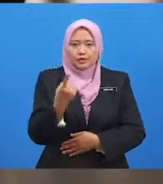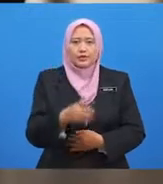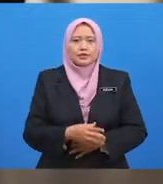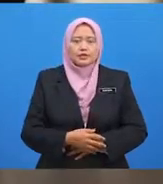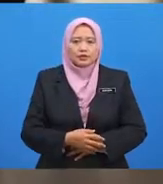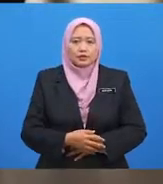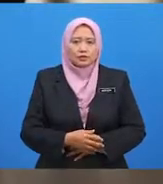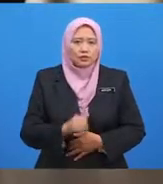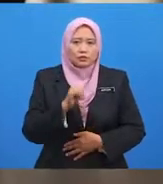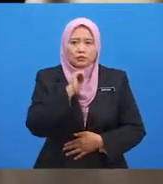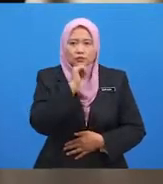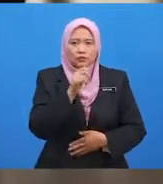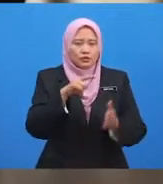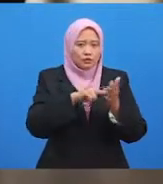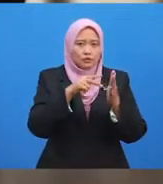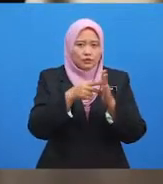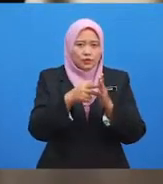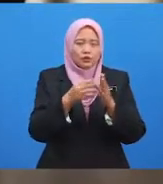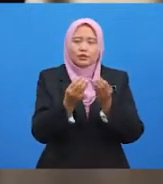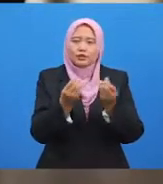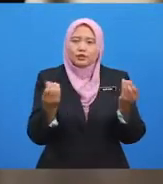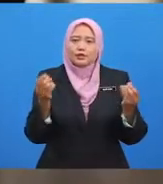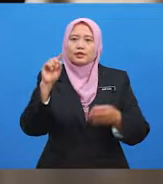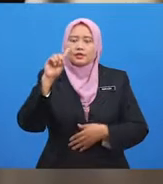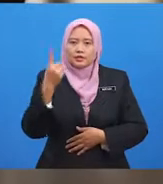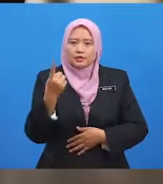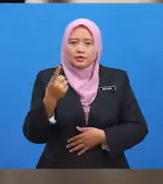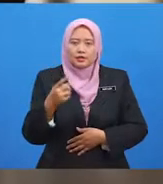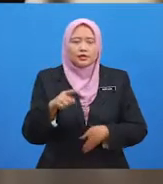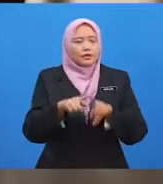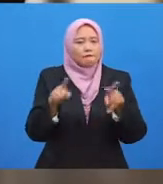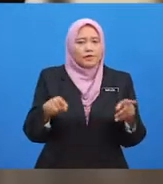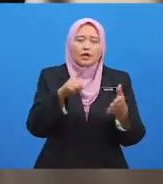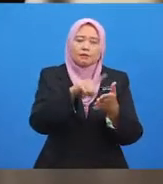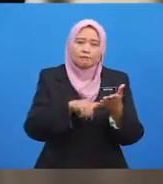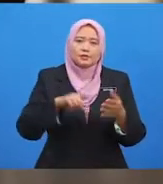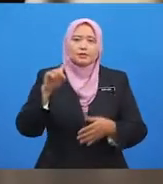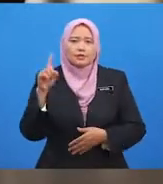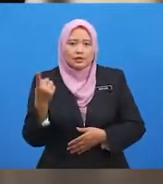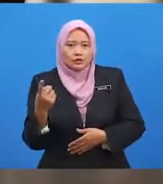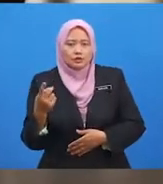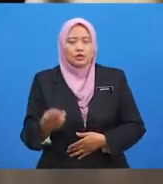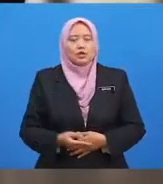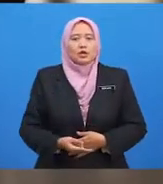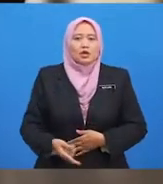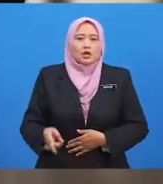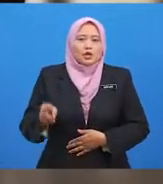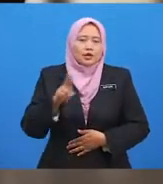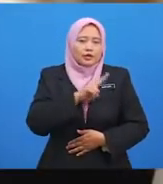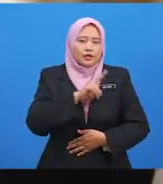juga bukan bermaksud tanah sahaja tetapi aku saja halte yang kita mampu